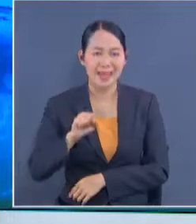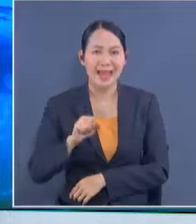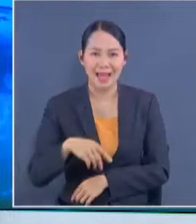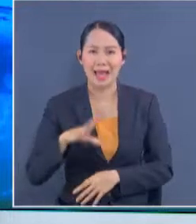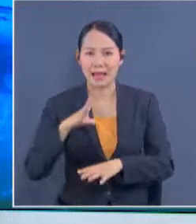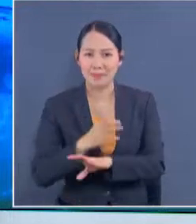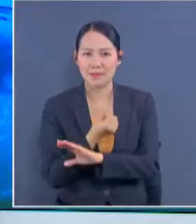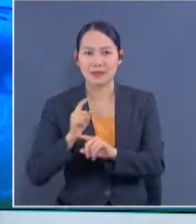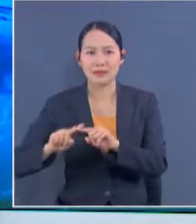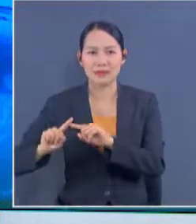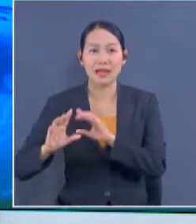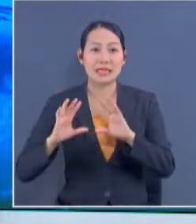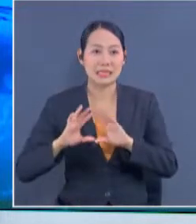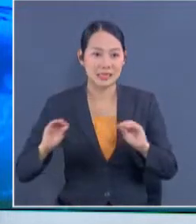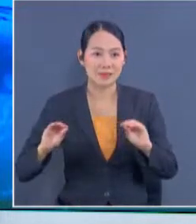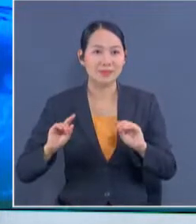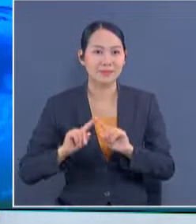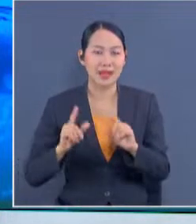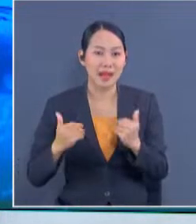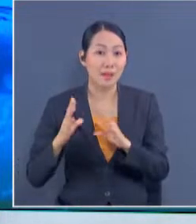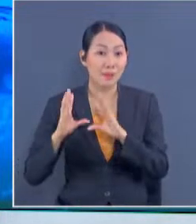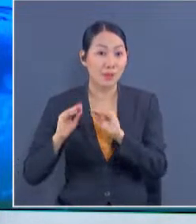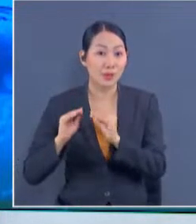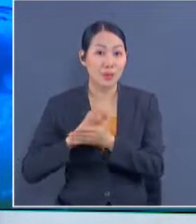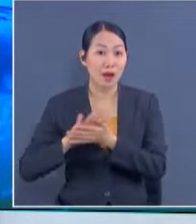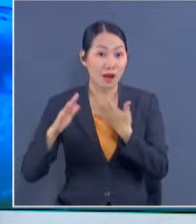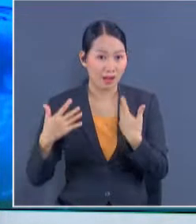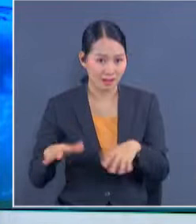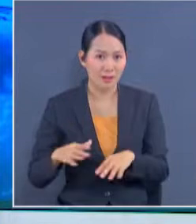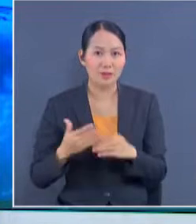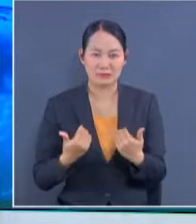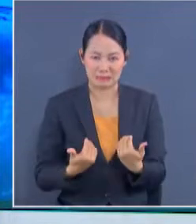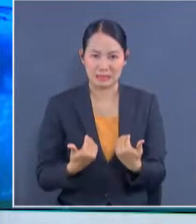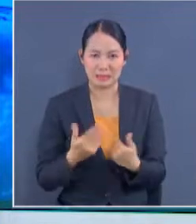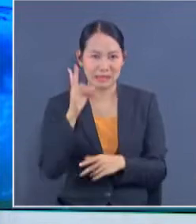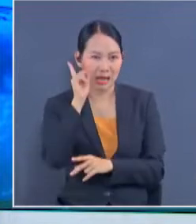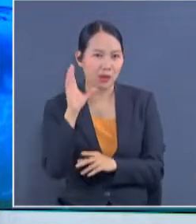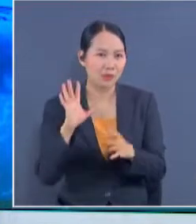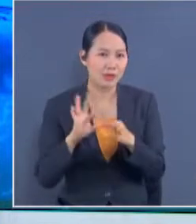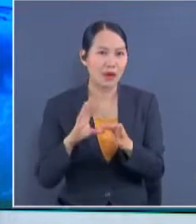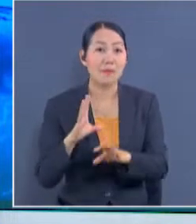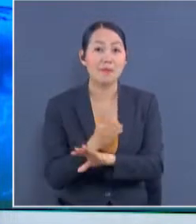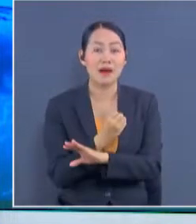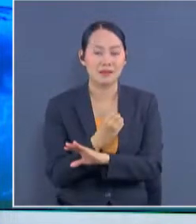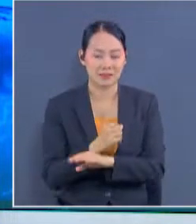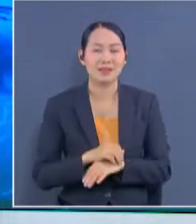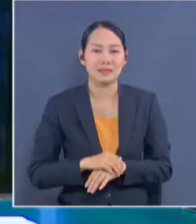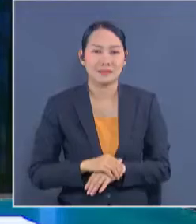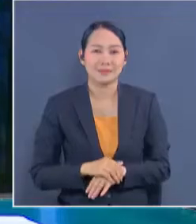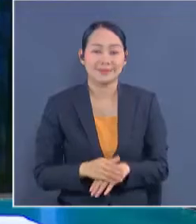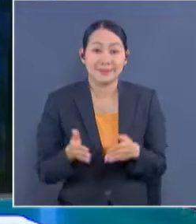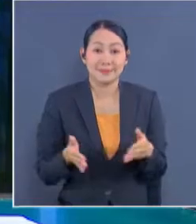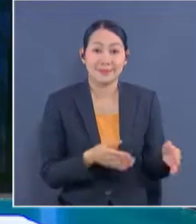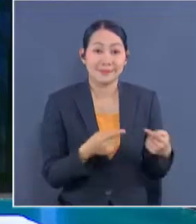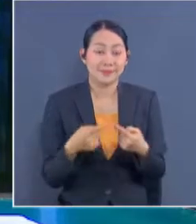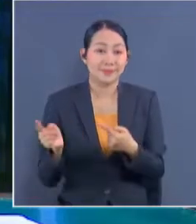ขยับไปดูเรื่องของคดีใหญ่คุณผู้ชมครับคดียาเสพติดคดีนายทุนจีนตู้ห่าวเมื่อวานนี้เนี่ยนะครับก็มีการนำตัวไป